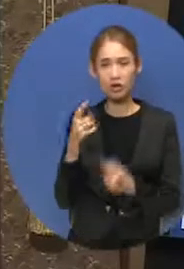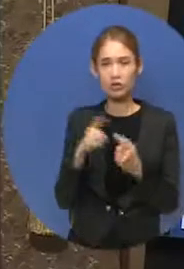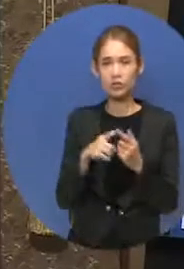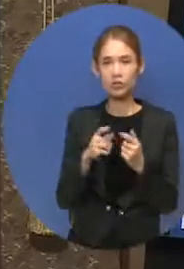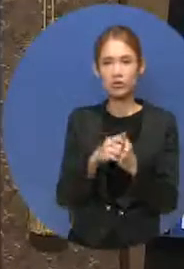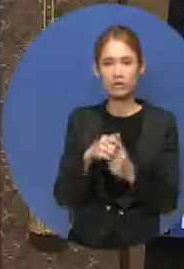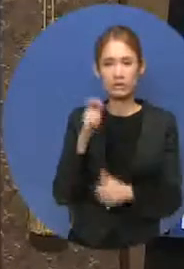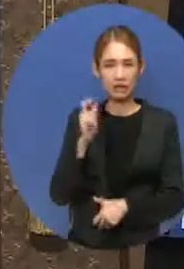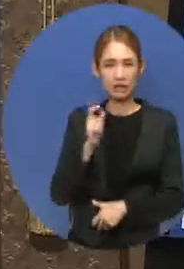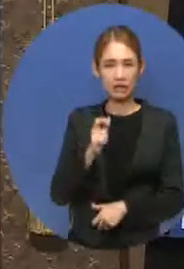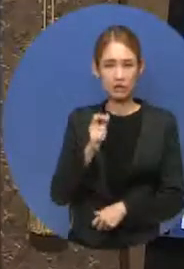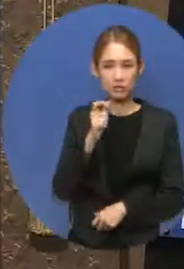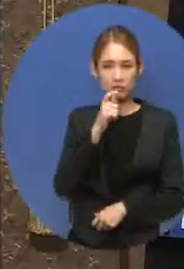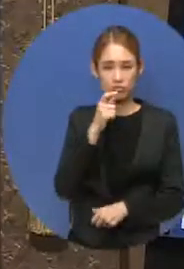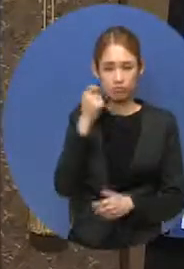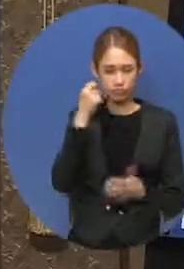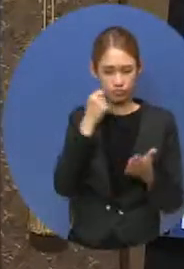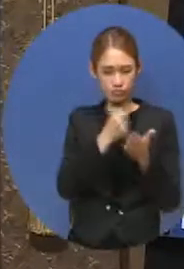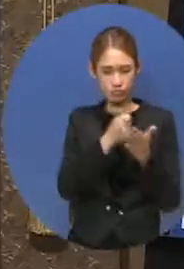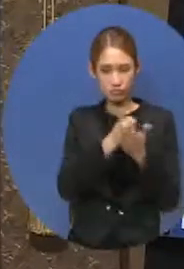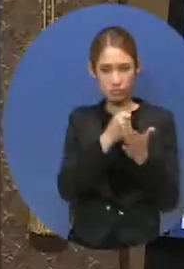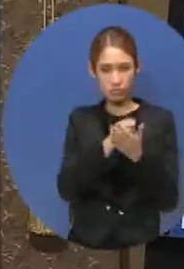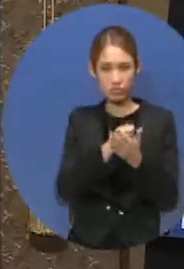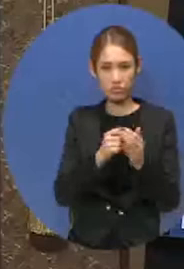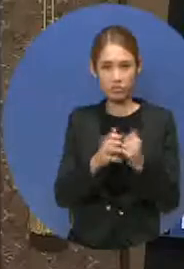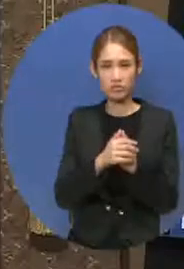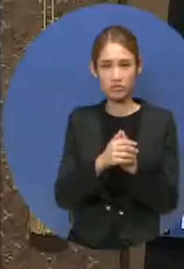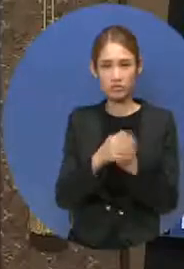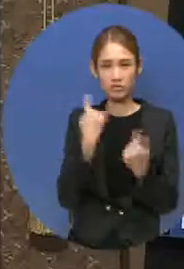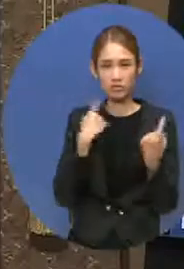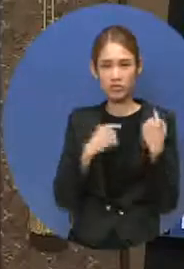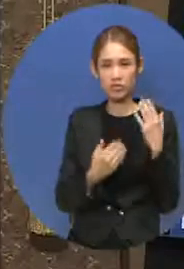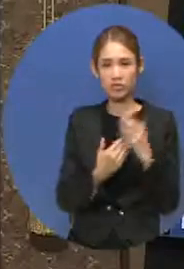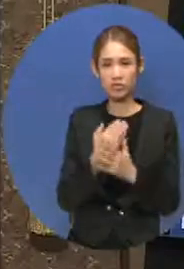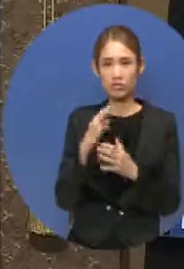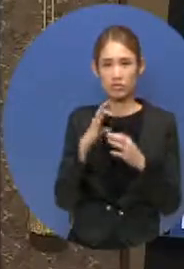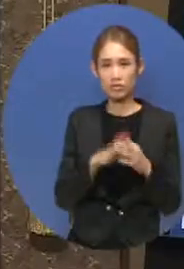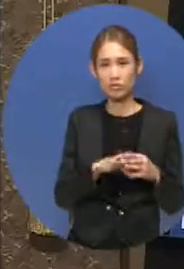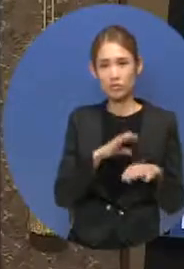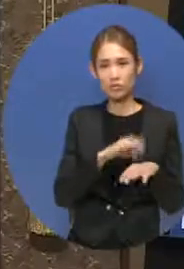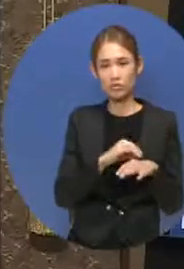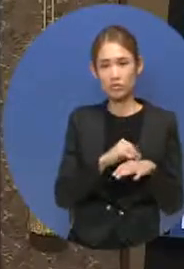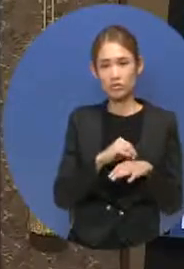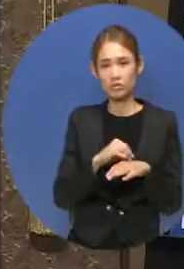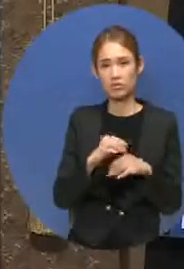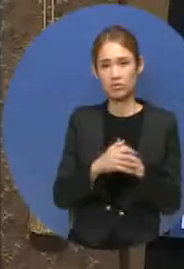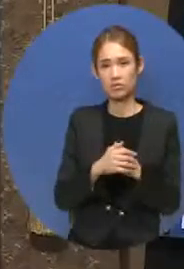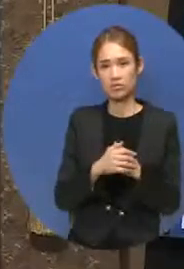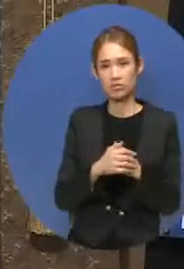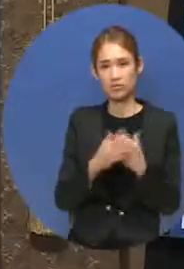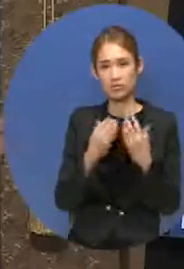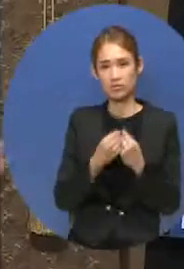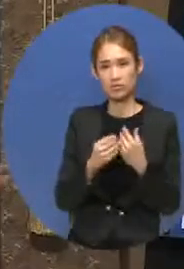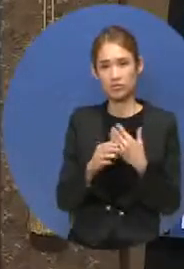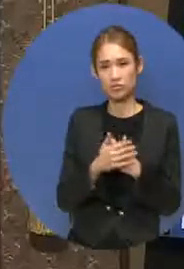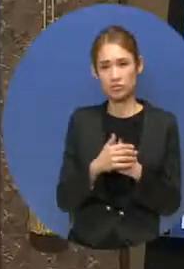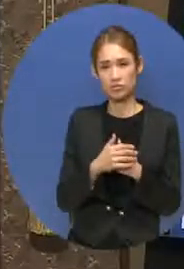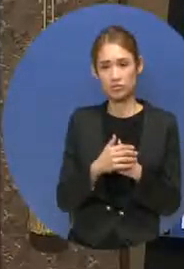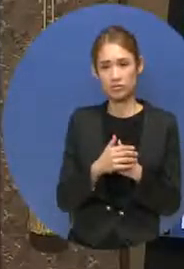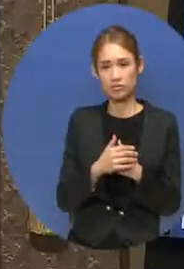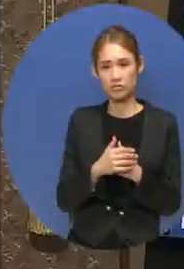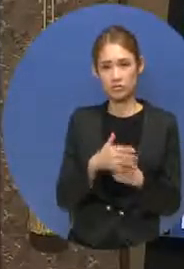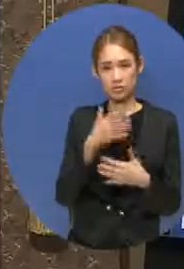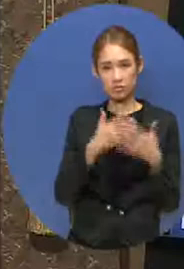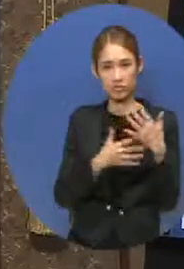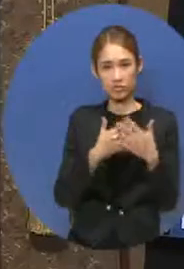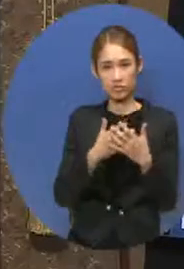딱딱한 물체에 머리를 계속 박는다거나 혹은 상처가 났는데 계속 손을 뜯는다거나 예를 들면 이런 모니터